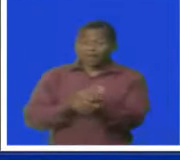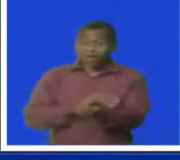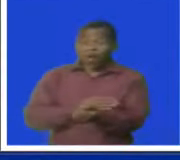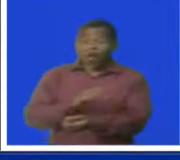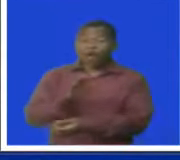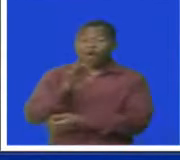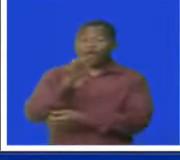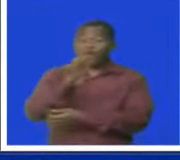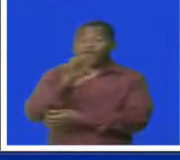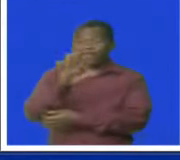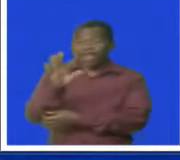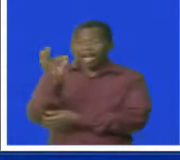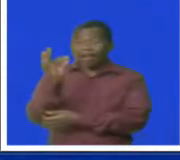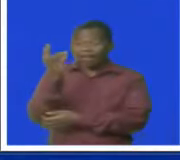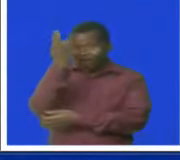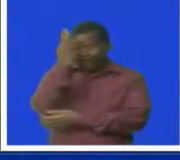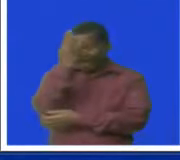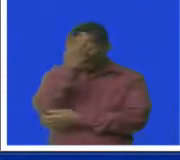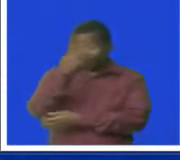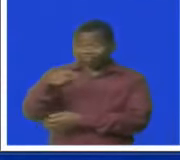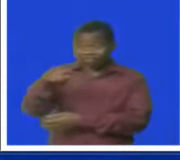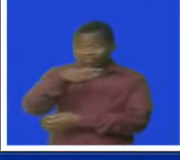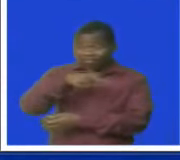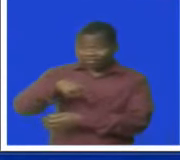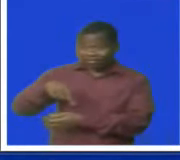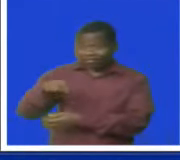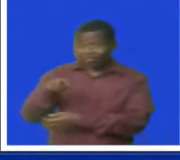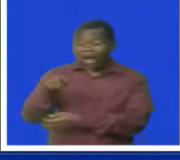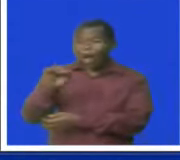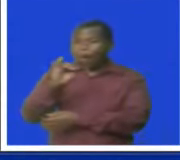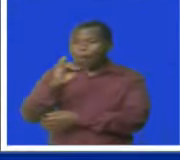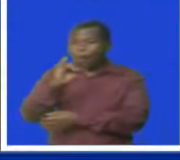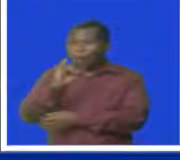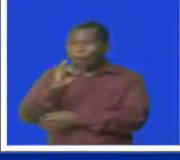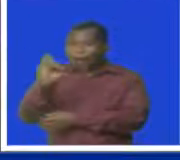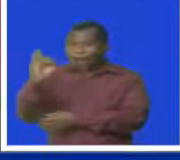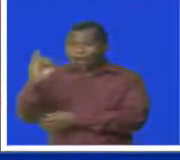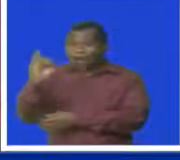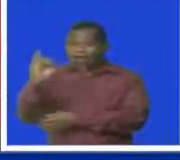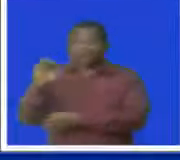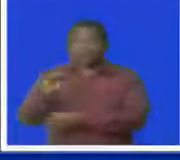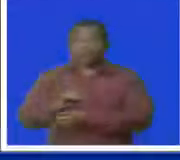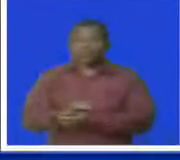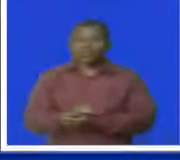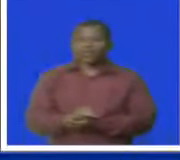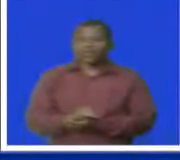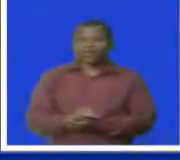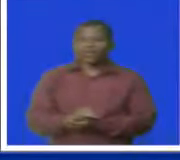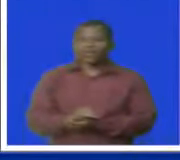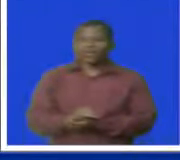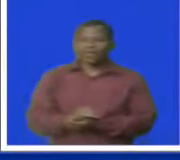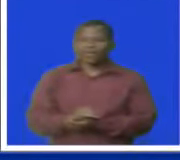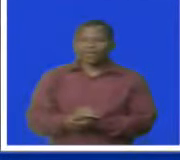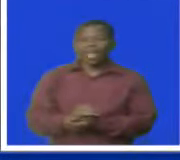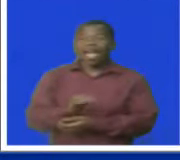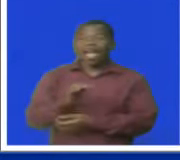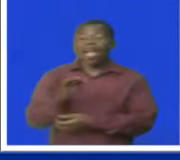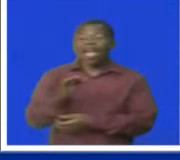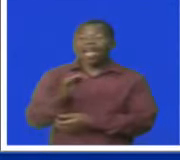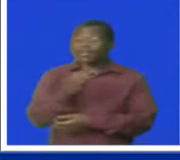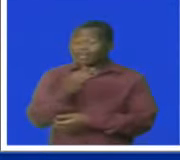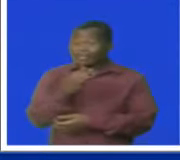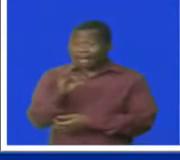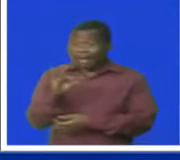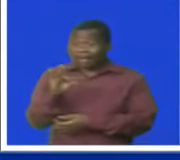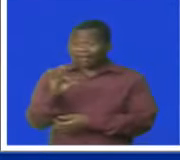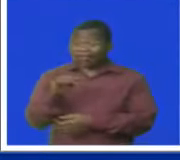yayayikhefini ngeligolinye ecanzene. Esikameni sesibili timfo ke yati kabi ngcono kubo bafana baseEswatini njengalokhu kuchubeke kwaba ngiyo iNingizimu Afrika